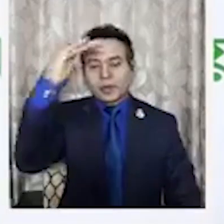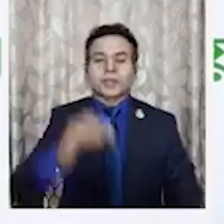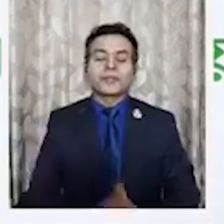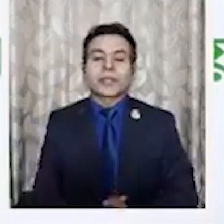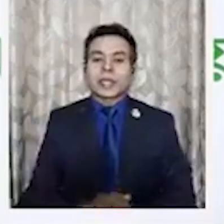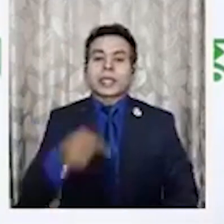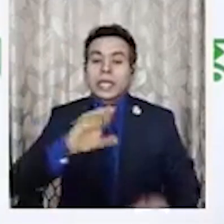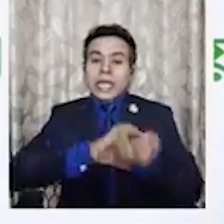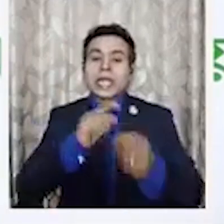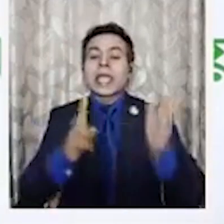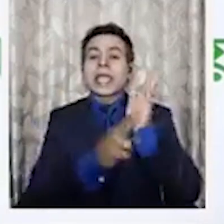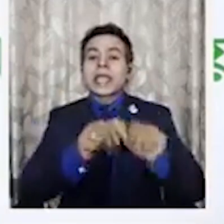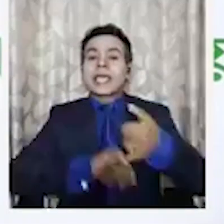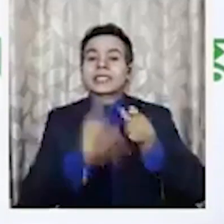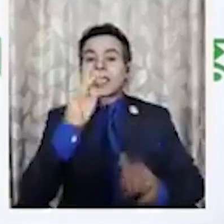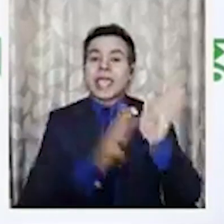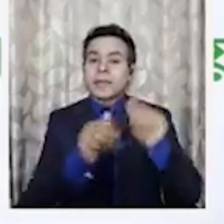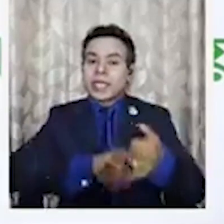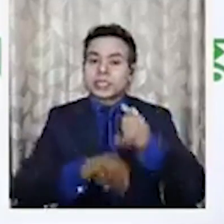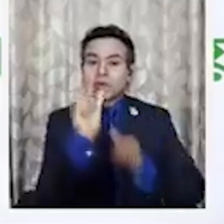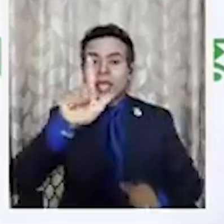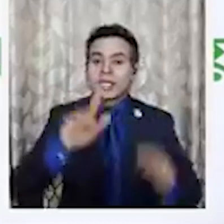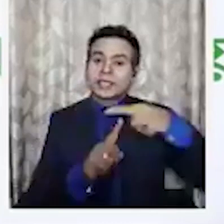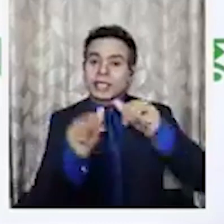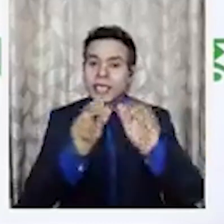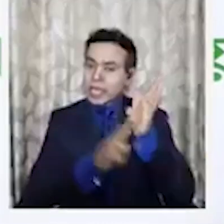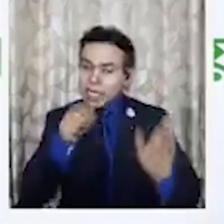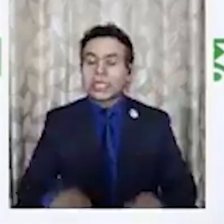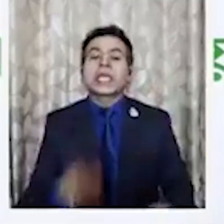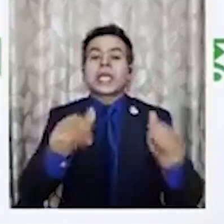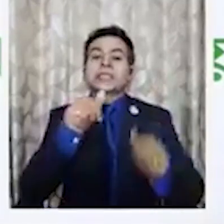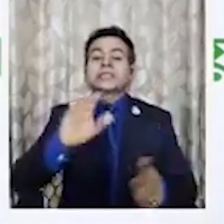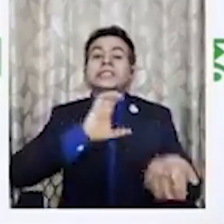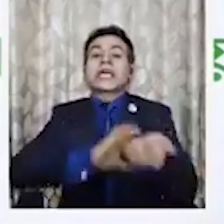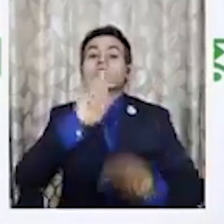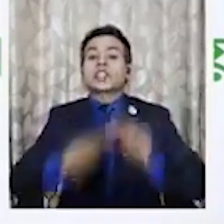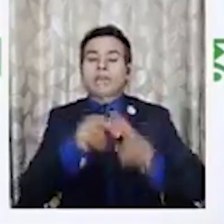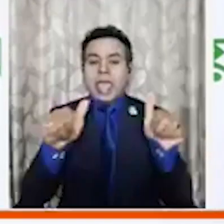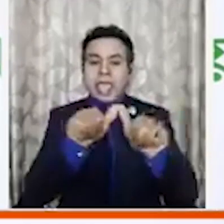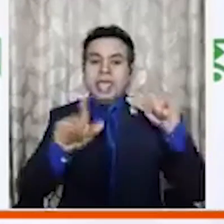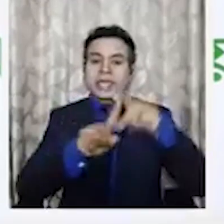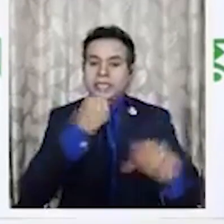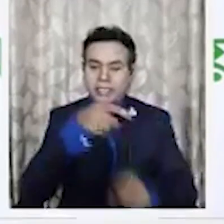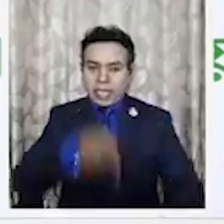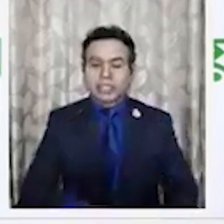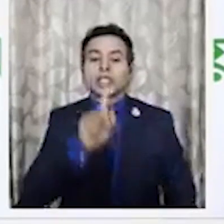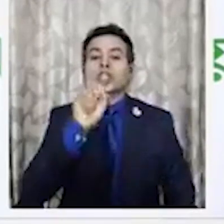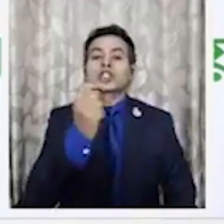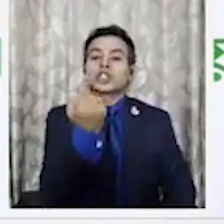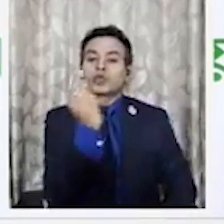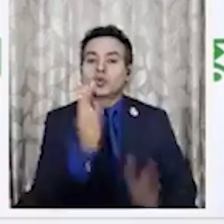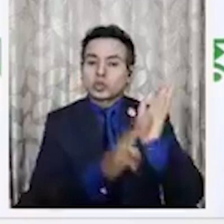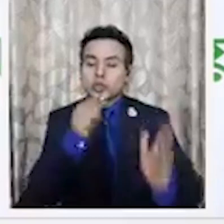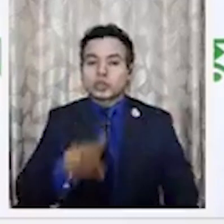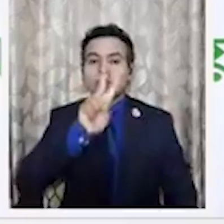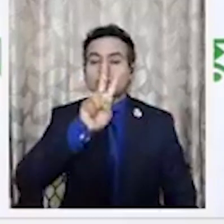এবং বাংলাদেশি প্রবাসী ভাই ও বোনেরা যে যেখানে আছেন আসসালামু আলাইকুম। আমি অধ্যাপক ডাক্তার নাসিমা সুলতানা, অতিরিক্ত মহাপরিচালক প্রশাসন স্বাস্থ্য